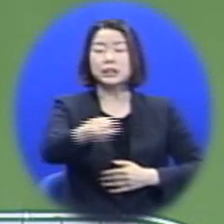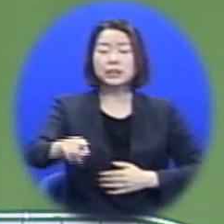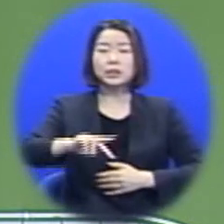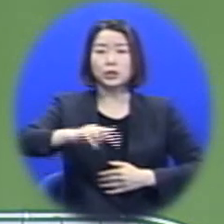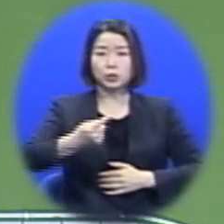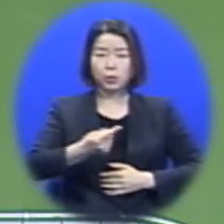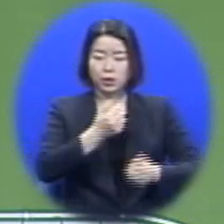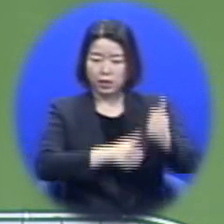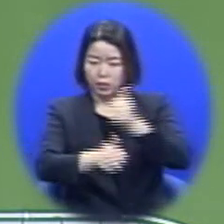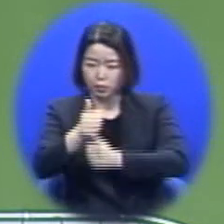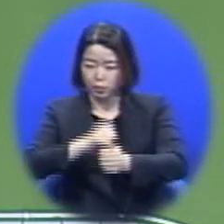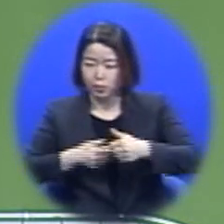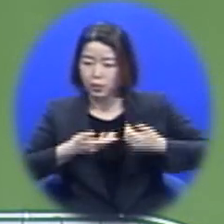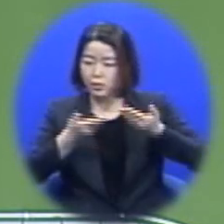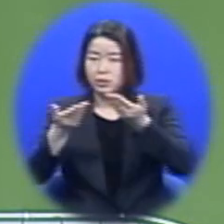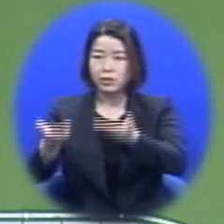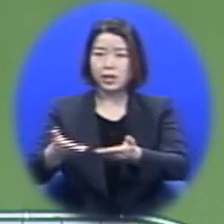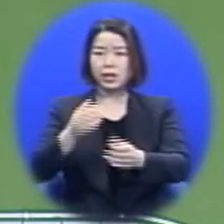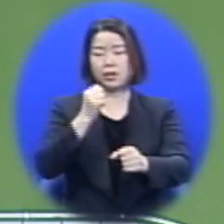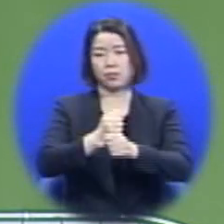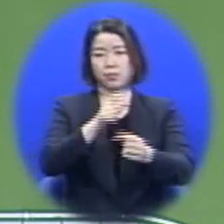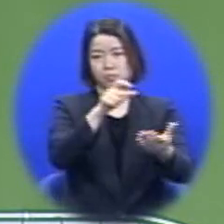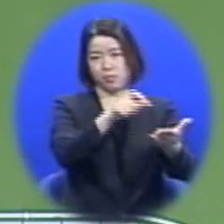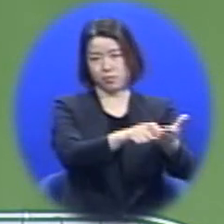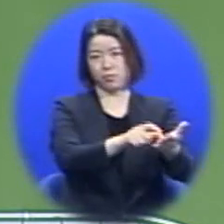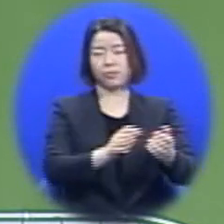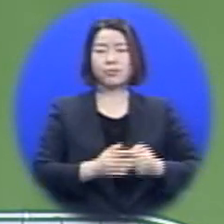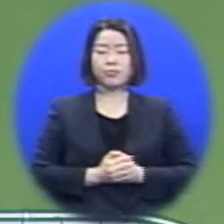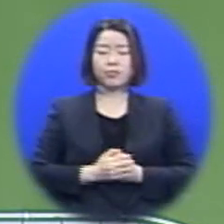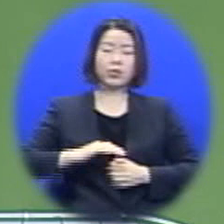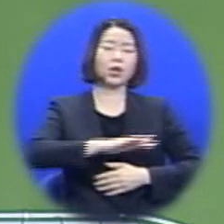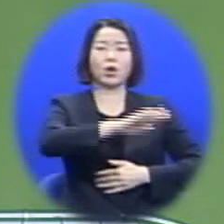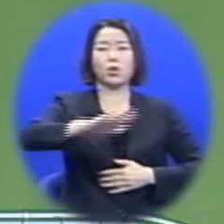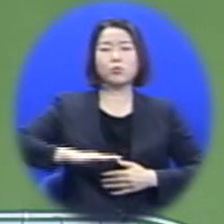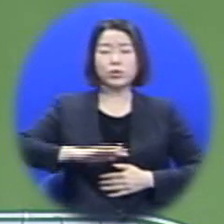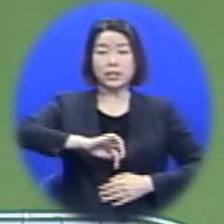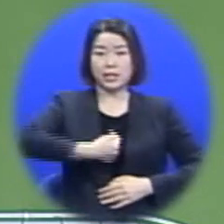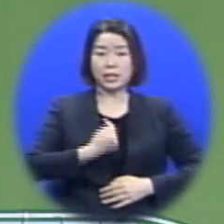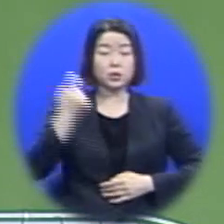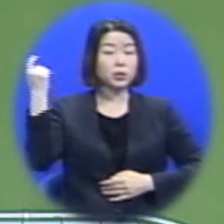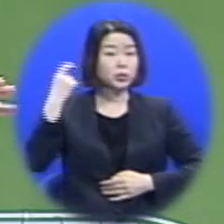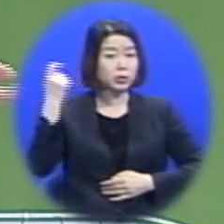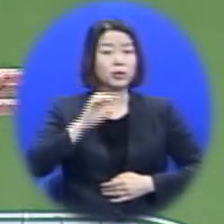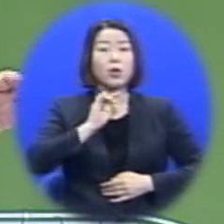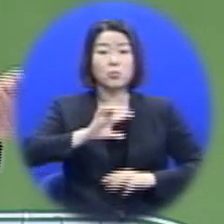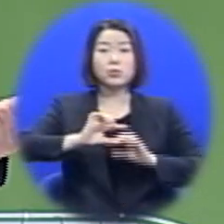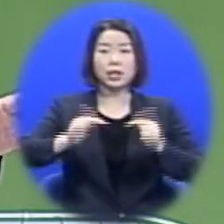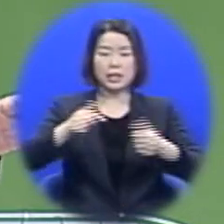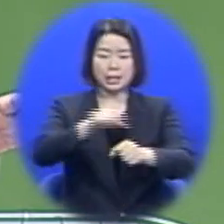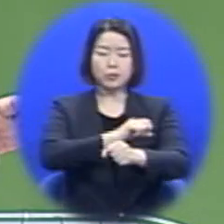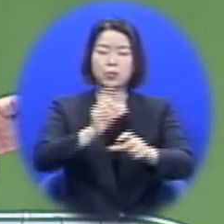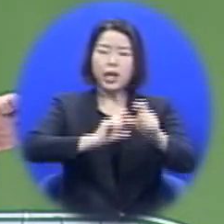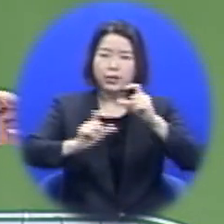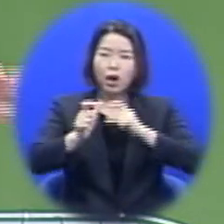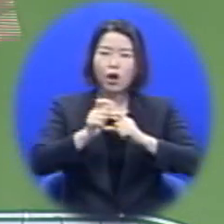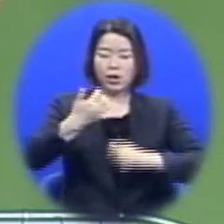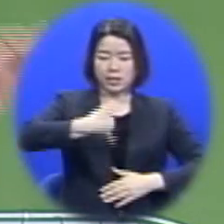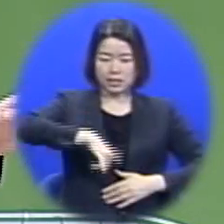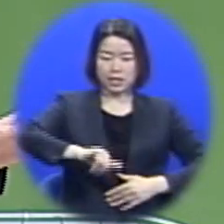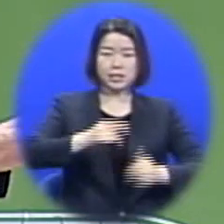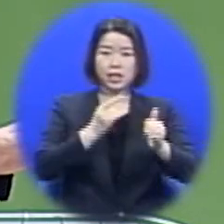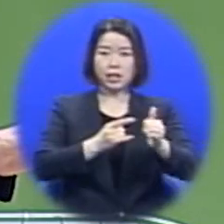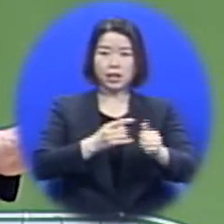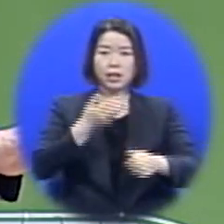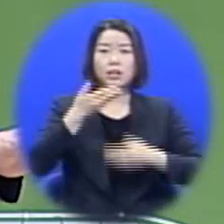대대손손 전하게 하셨다. 우리 자신도 들어야 될 뿐만 아니고 특별히 우리 후손들에게 들려줘야 되는데